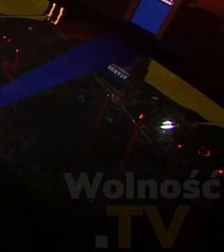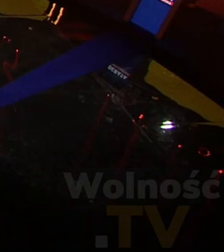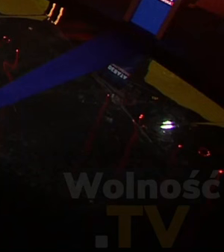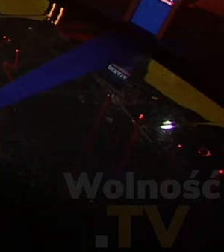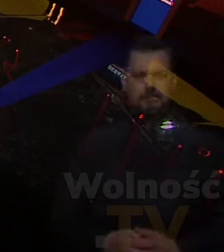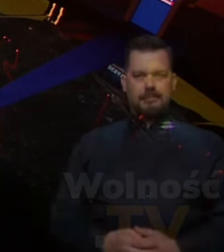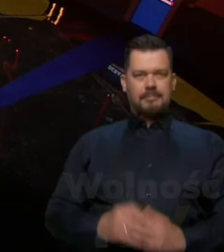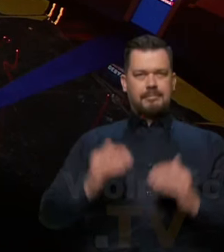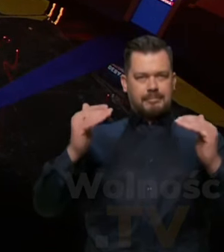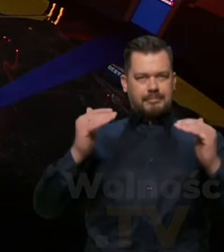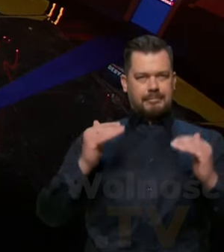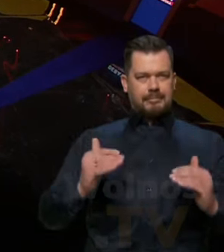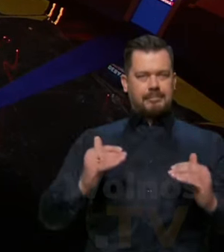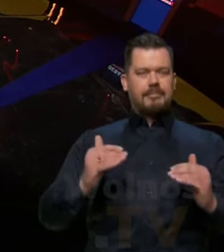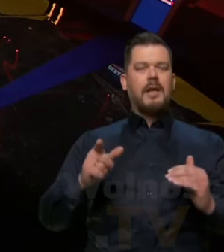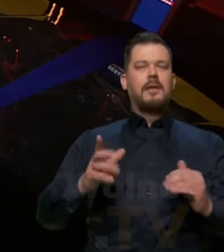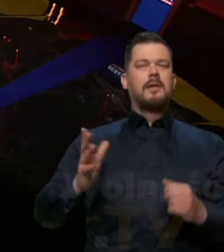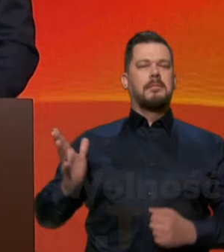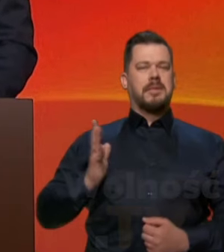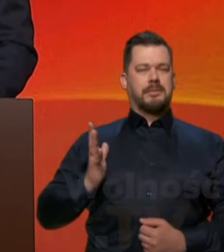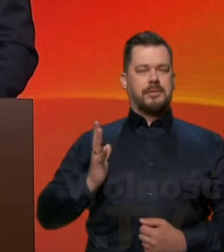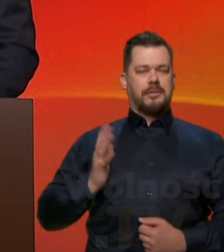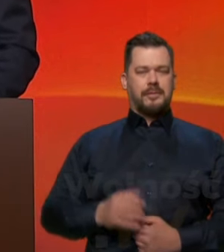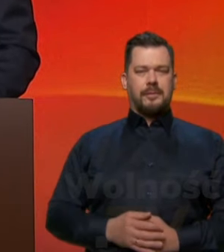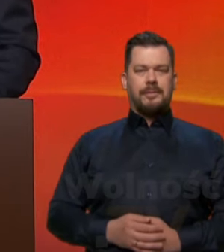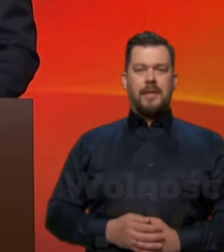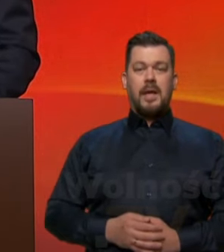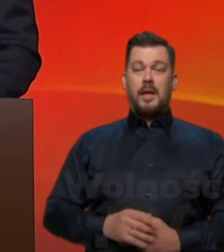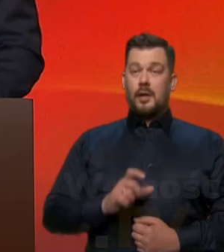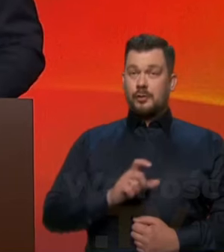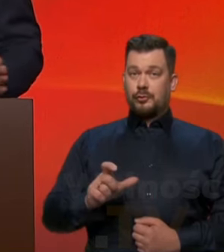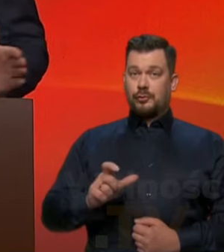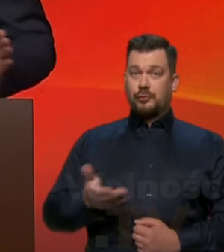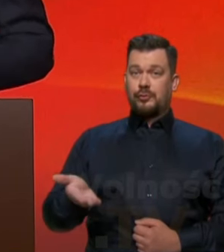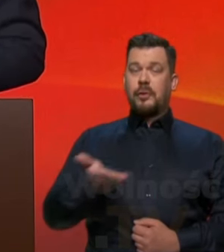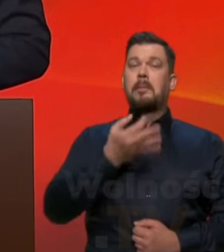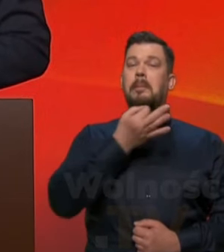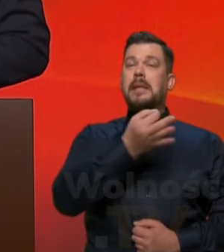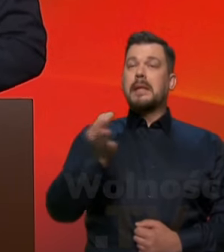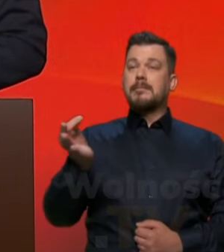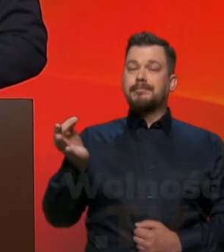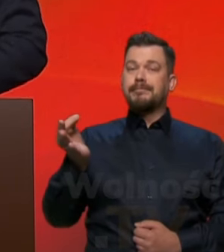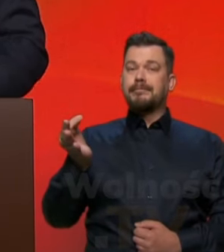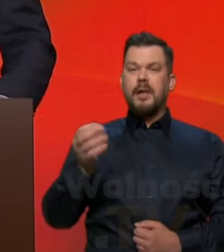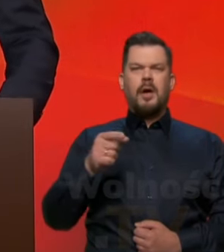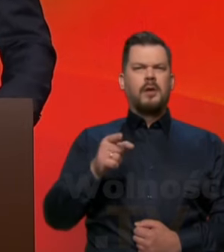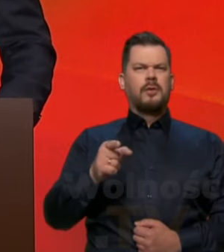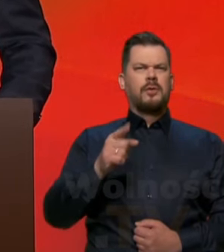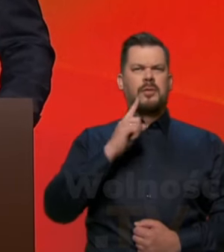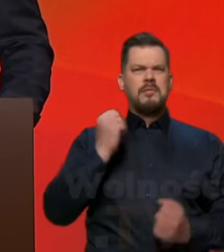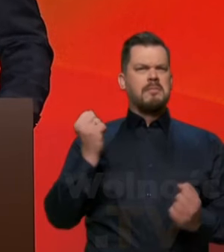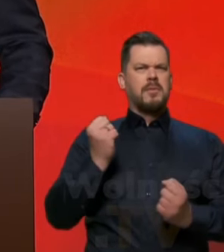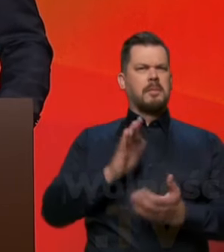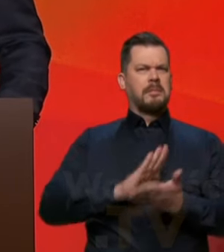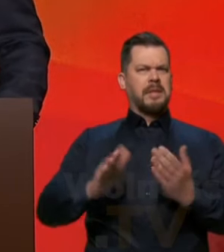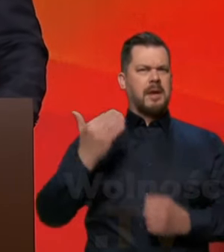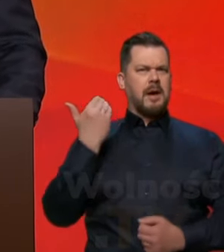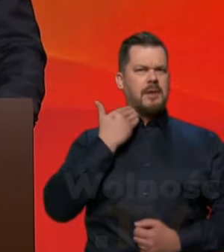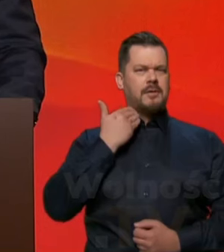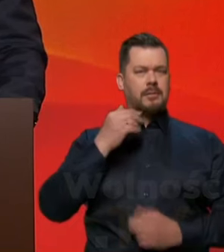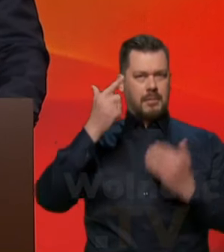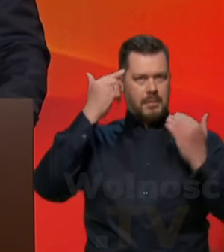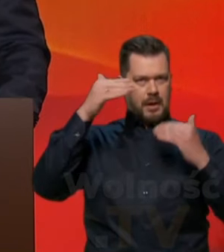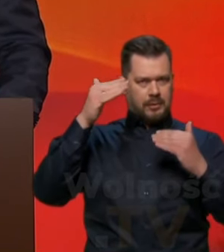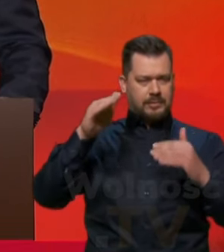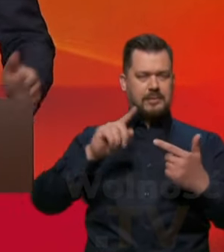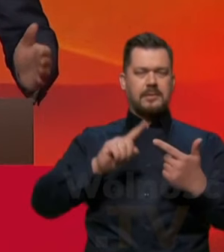A kolejna kategoria to bezpieczeństwo. Pytanie w tej kategorii brzmi. Nocna prohibicja obowiązuje już m.in. w Katowicach,